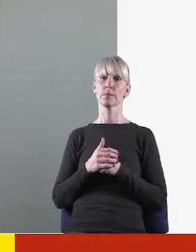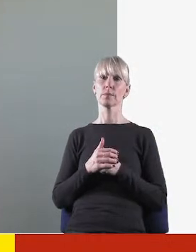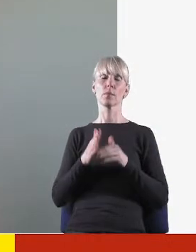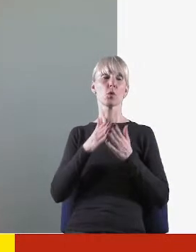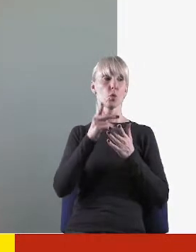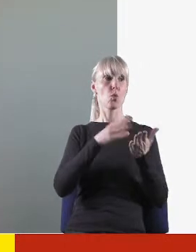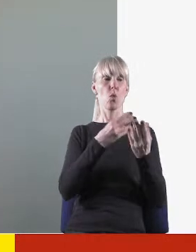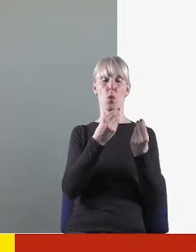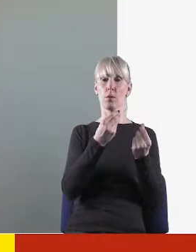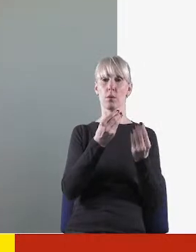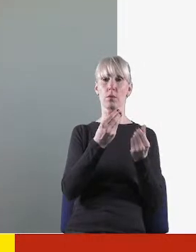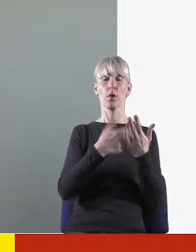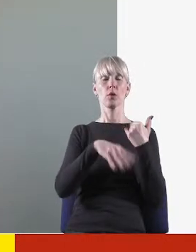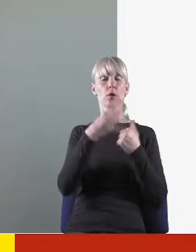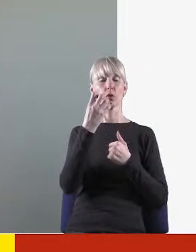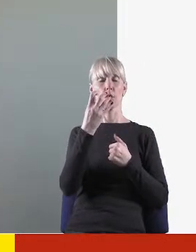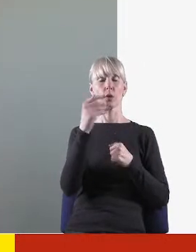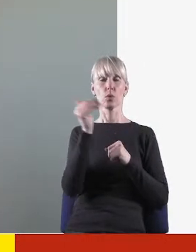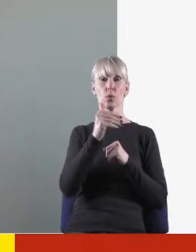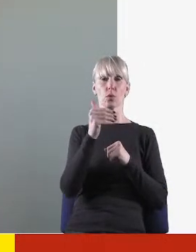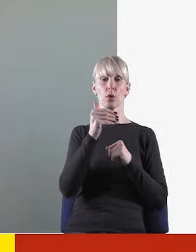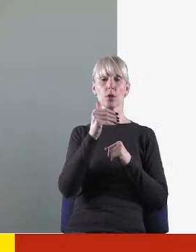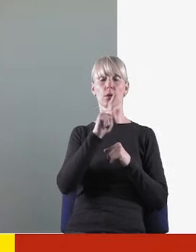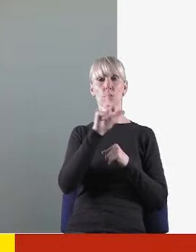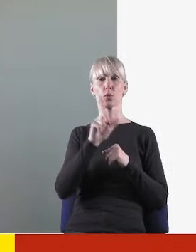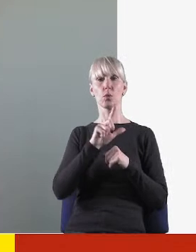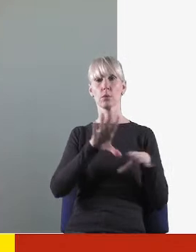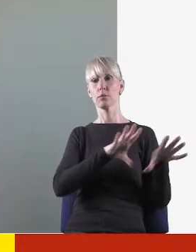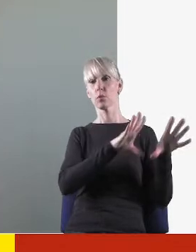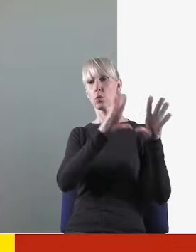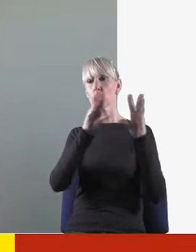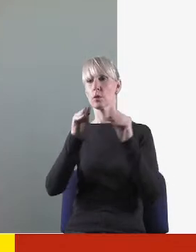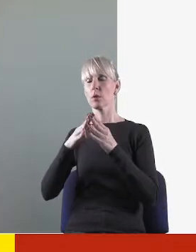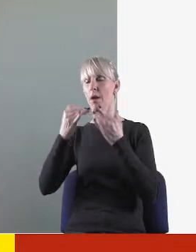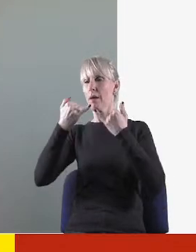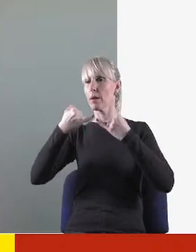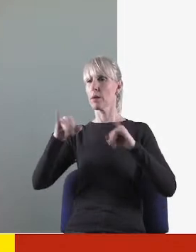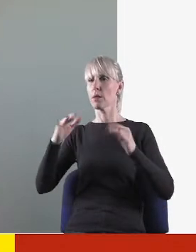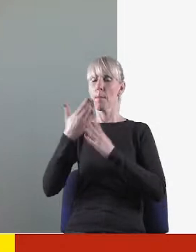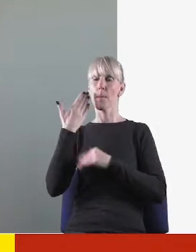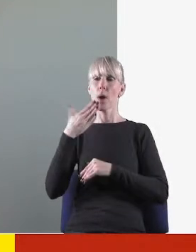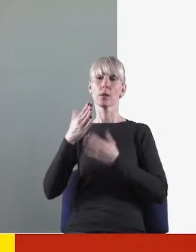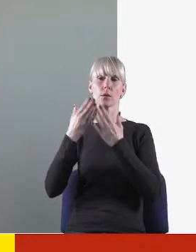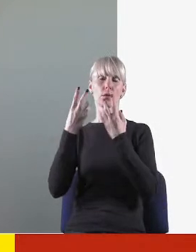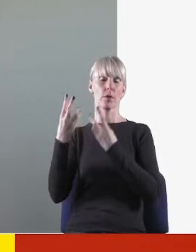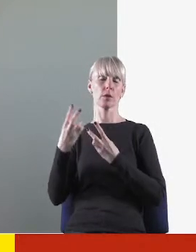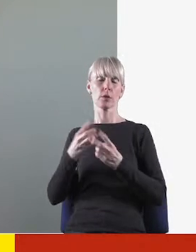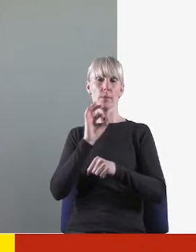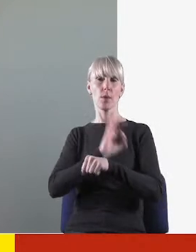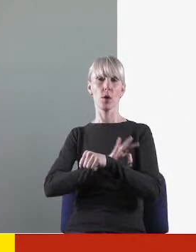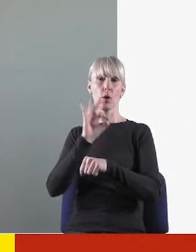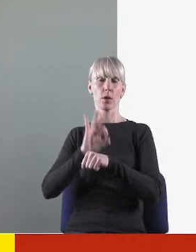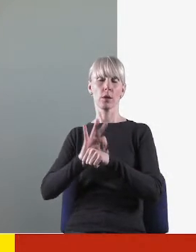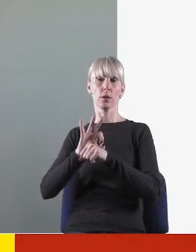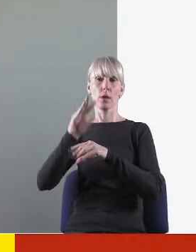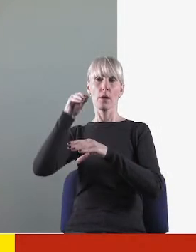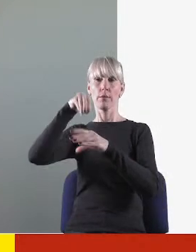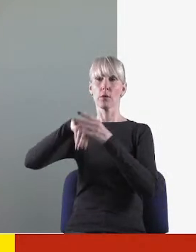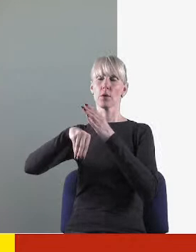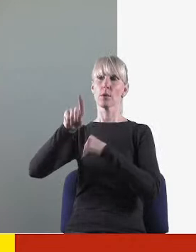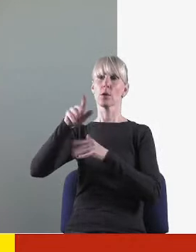kwoty 400 tysięcy złotych na inny bardzo ważny projekt, który jest prowadzony przez